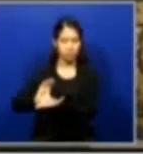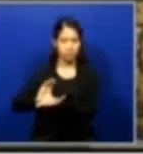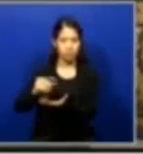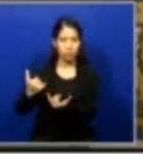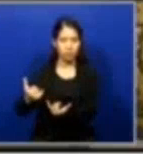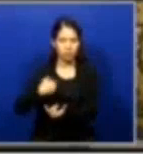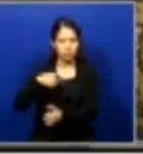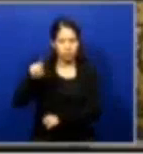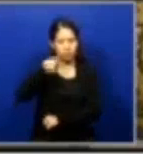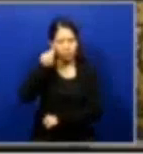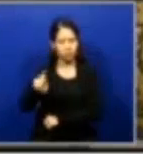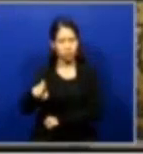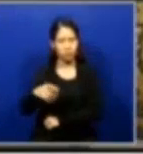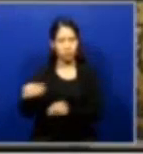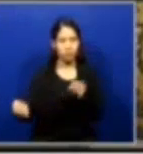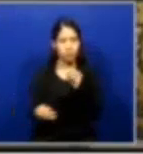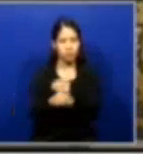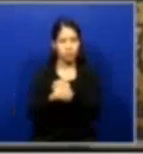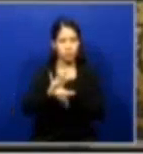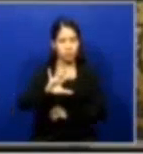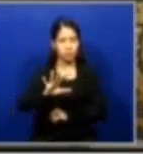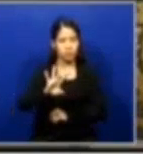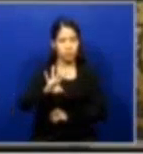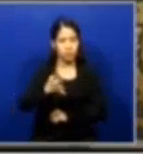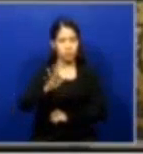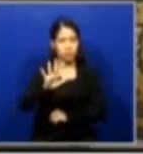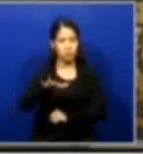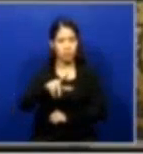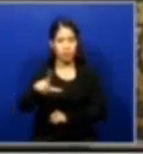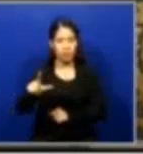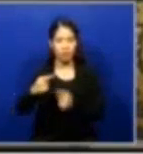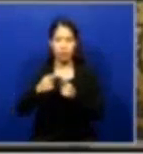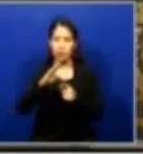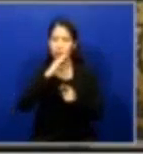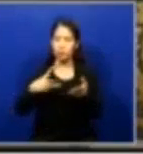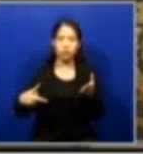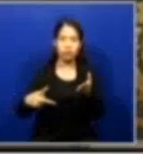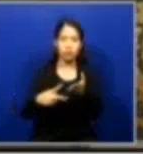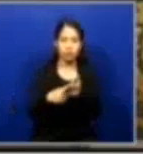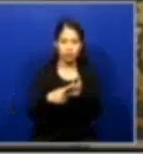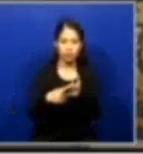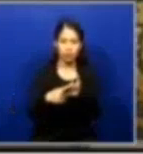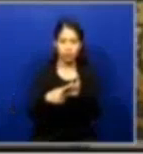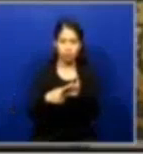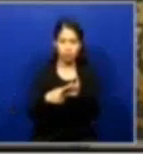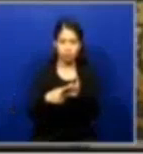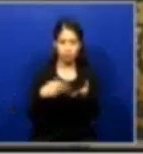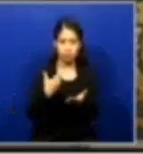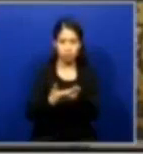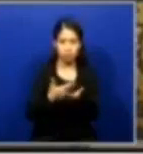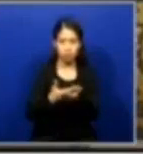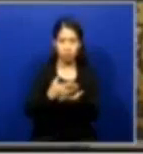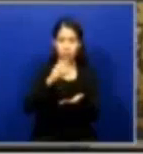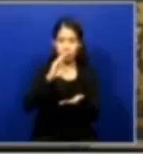มก็ยังสงสัยอยู่ท่านจะเพิ่ม 45,000 ล้านแต่เวลาจะตัดงบประมาณในพระราชบัญญัติโอนงบประมาณท่านก็ยังไม่ตัดเข